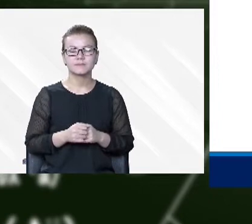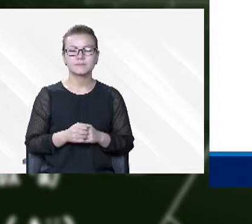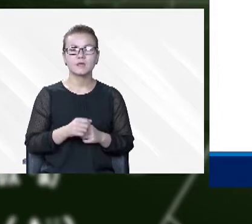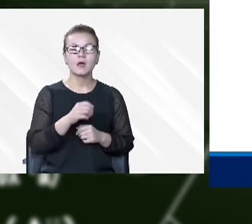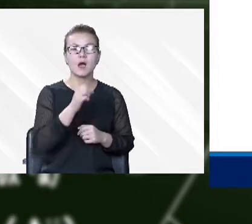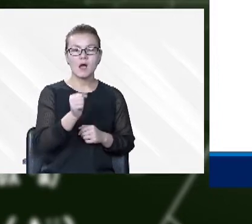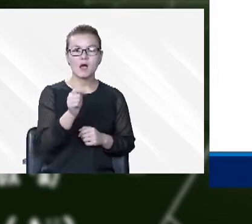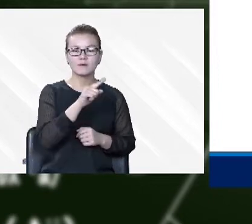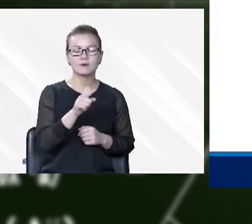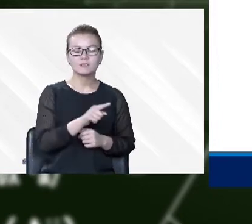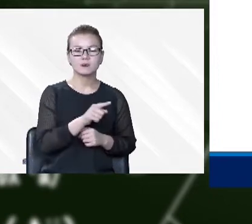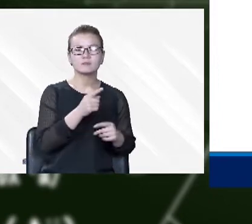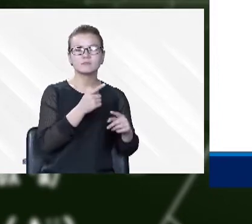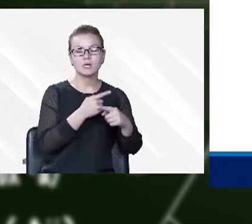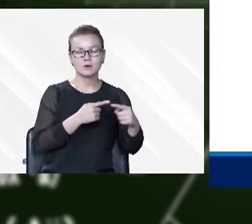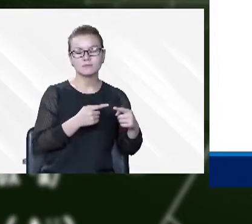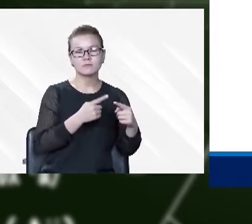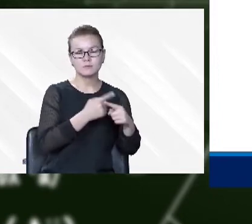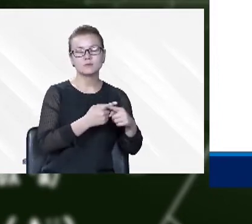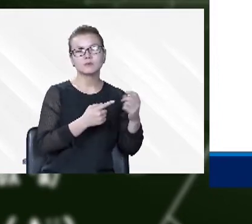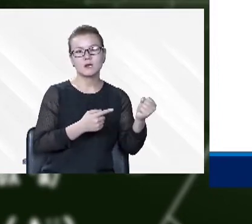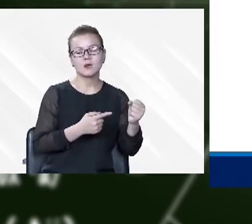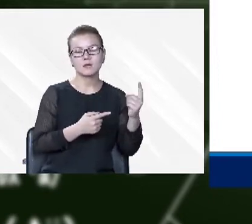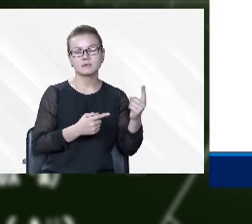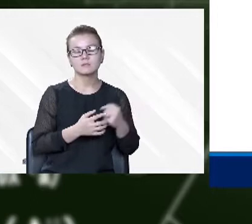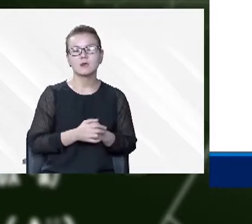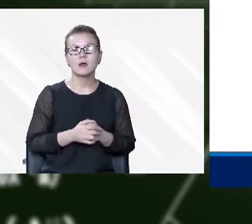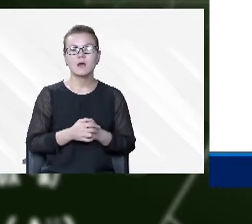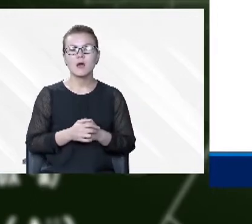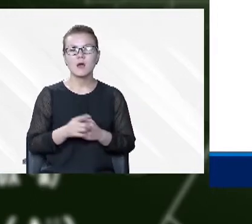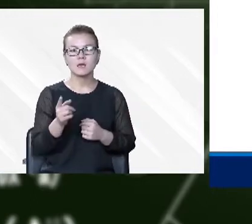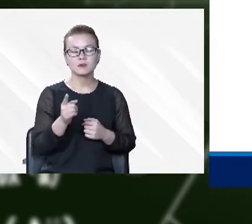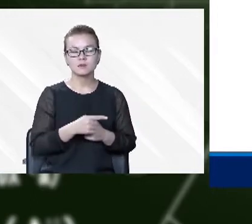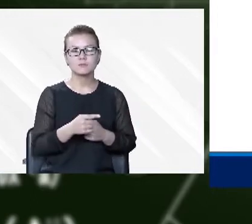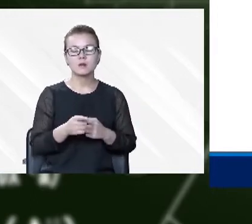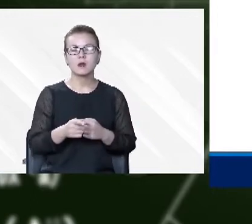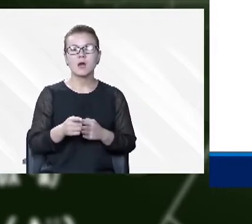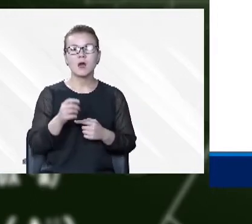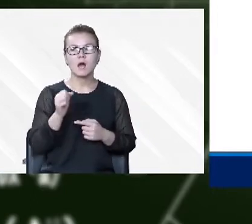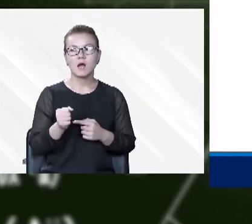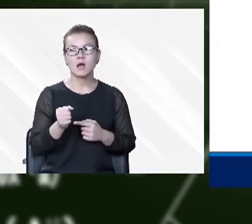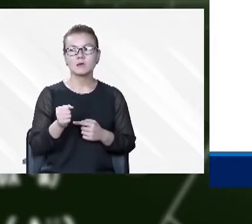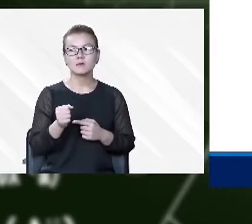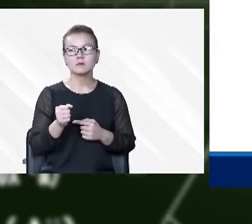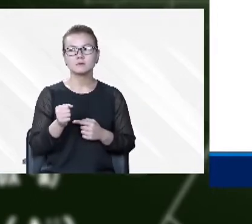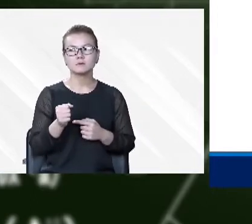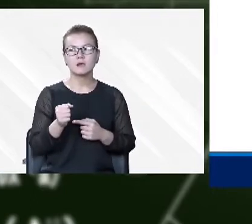а квадрат минус а плюс 1 и дробь а в кубе, деленное на а плюс